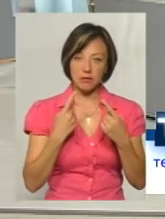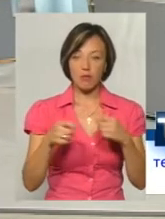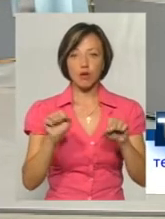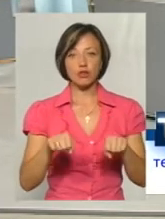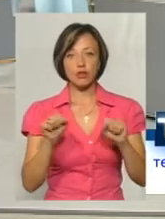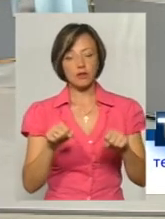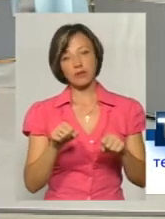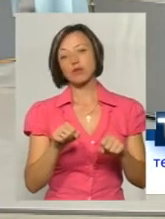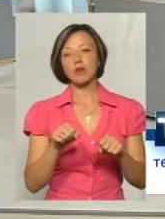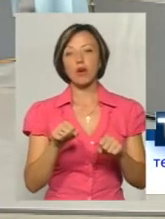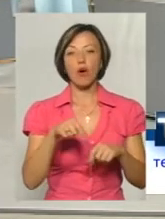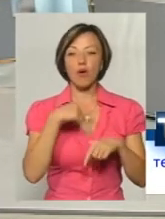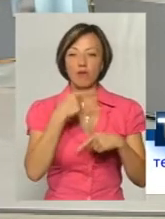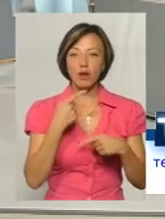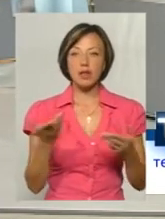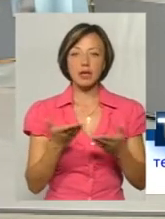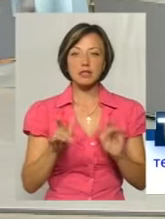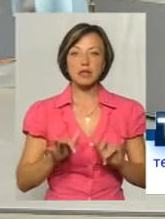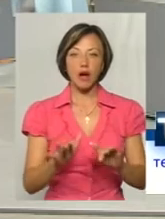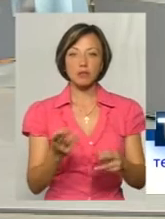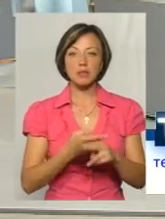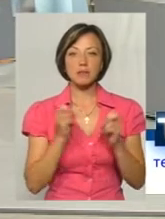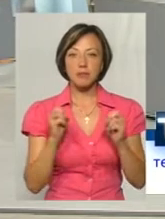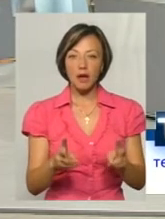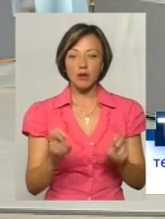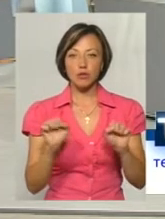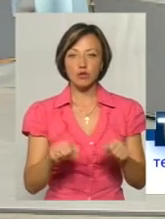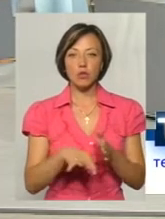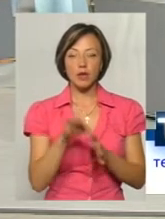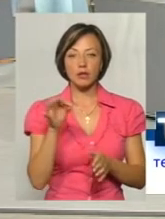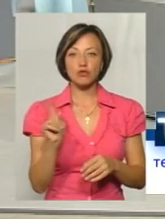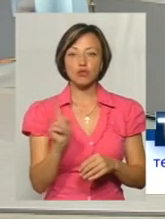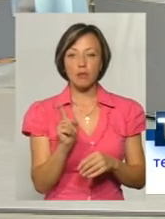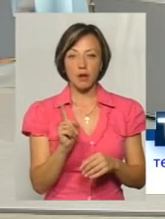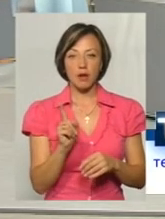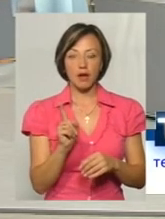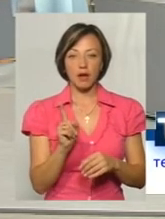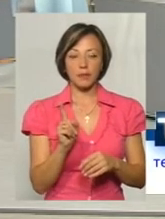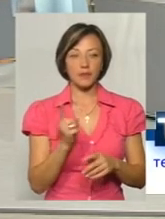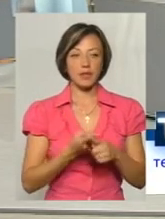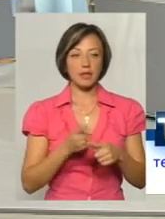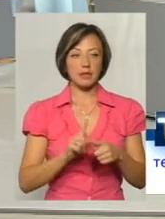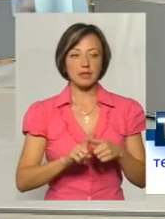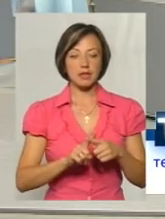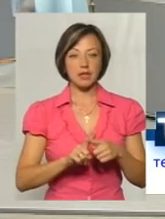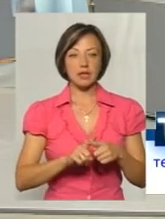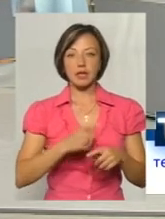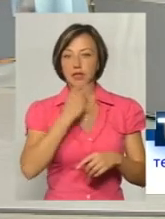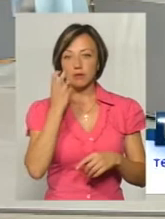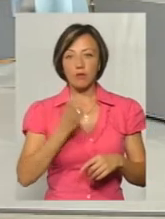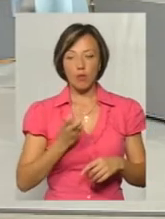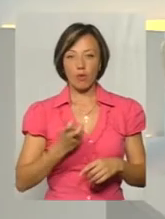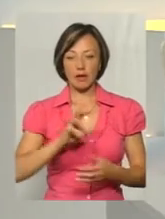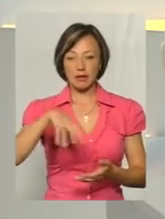можливо, говорили їм, які заходи безпеки вони можуть обрати для того, щоб цей сморід, можна